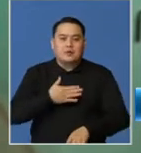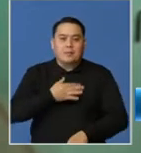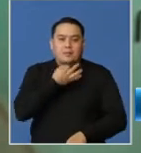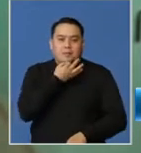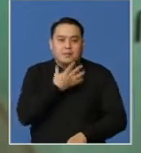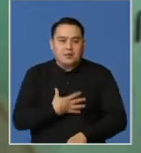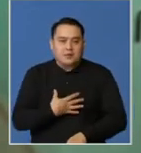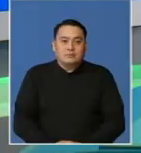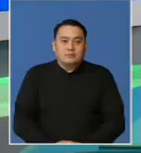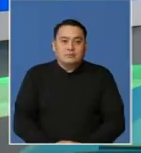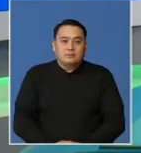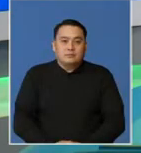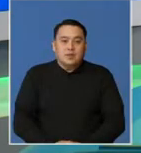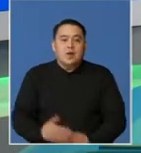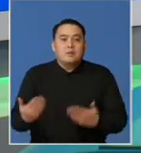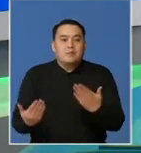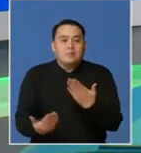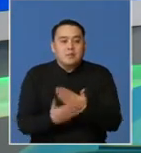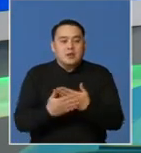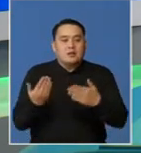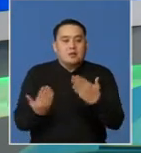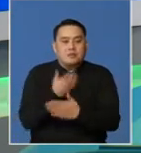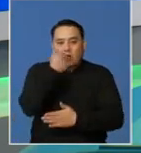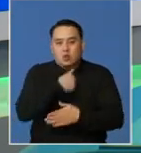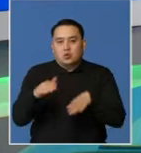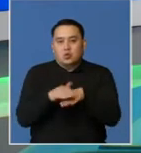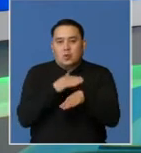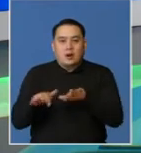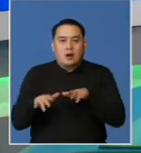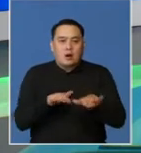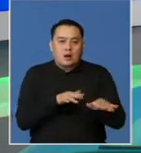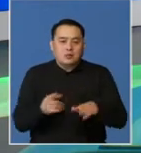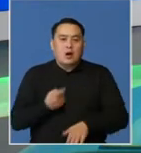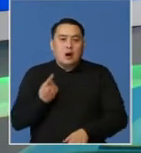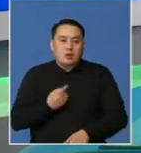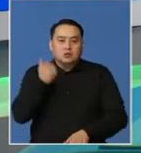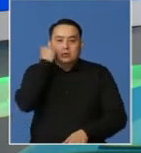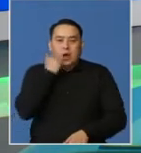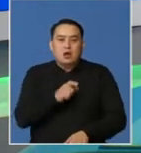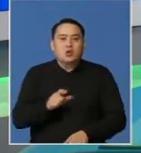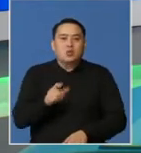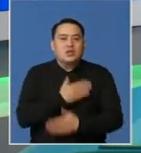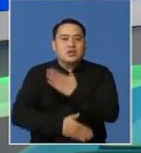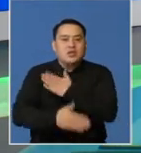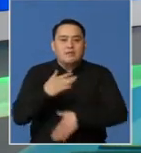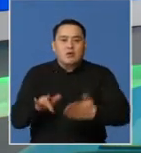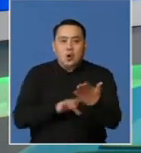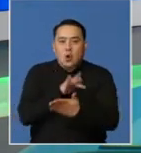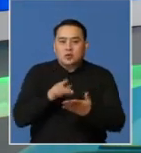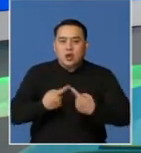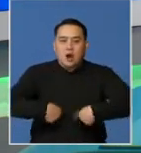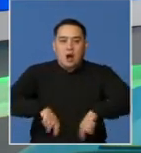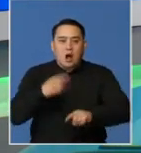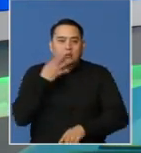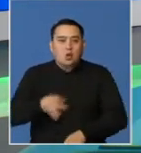очень понравилось. Предновогоднюю благотворительную акцию для одиноких пожилых людей и инвалидов города